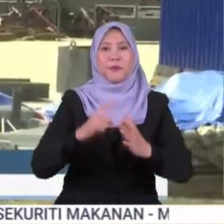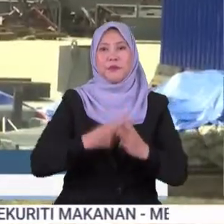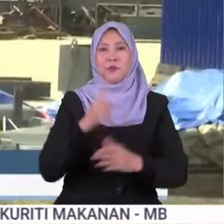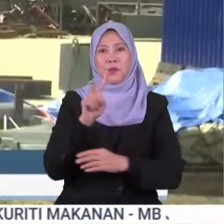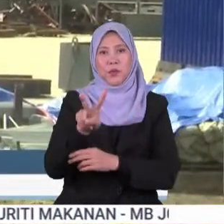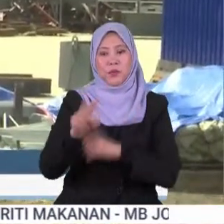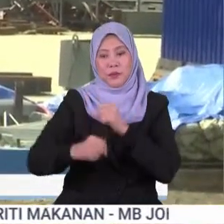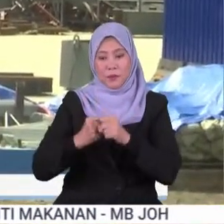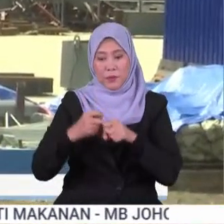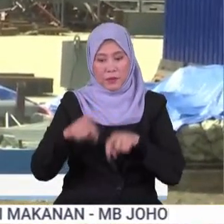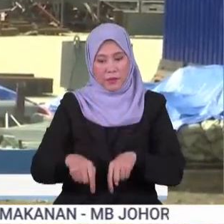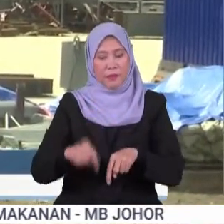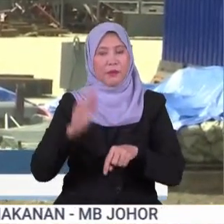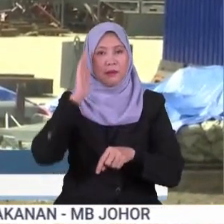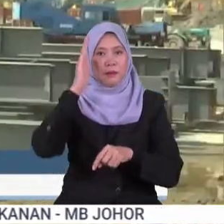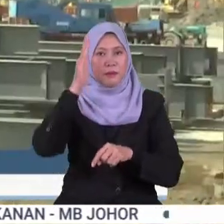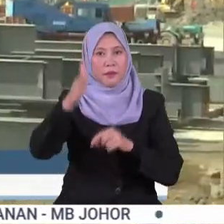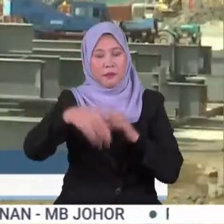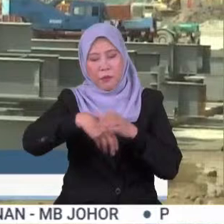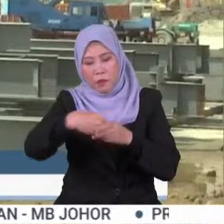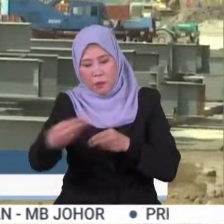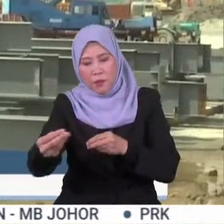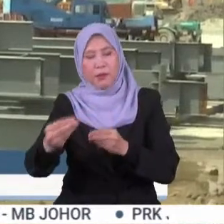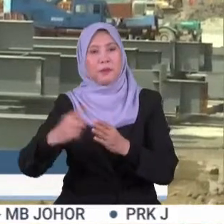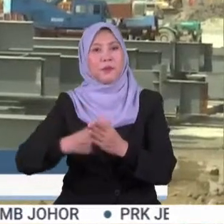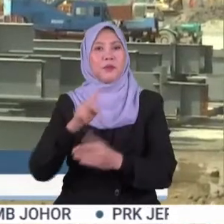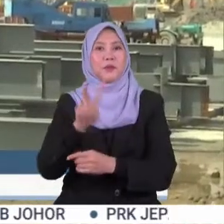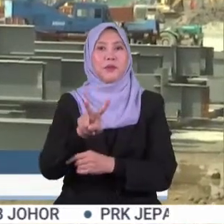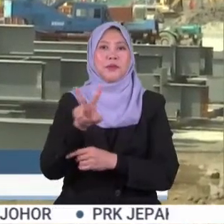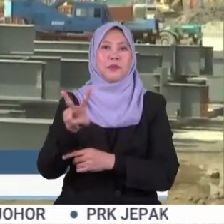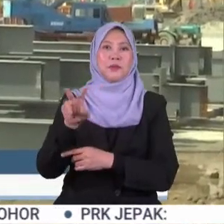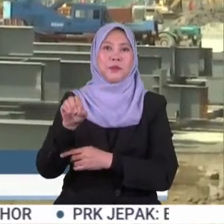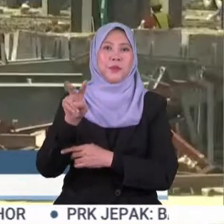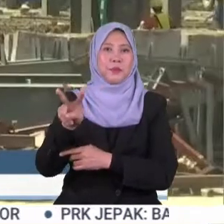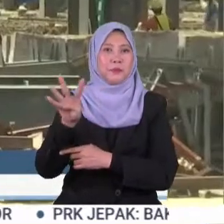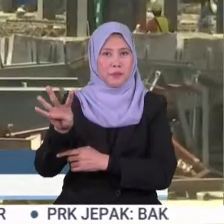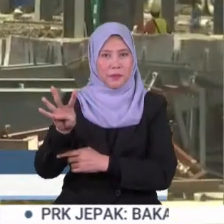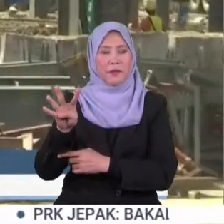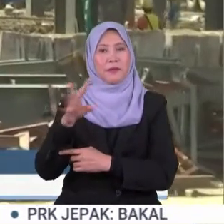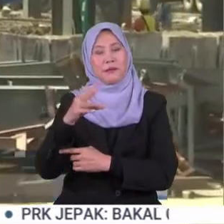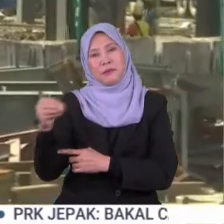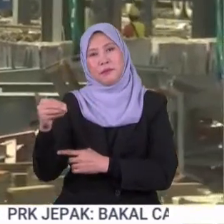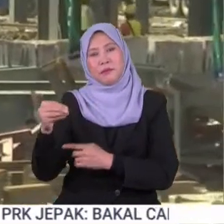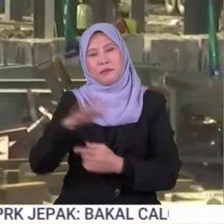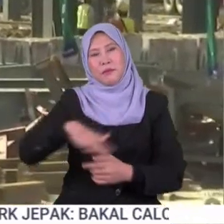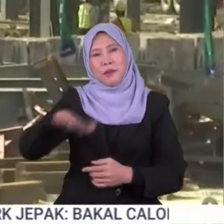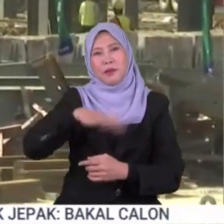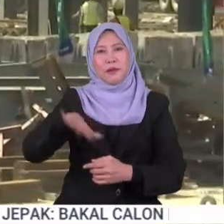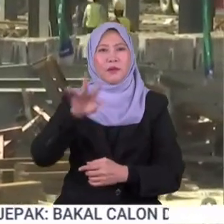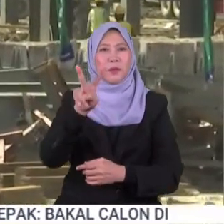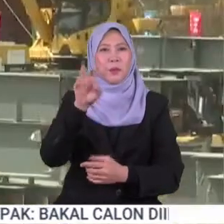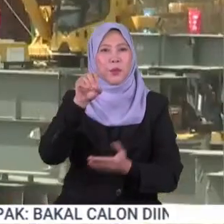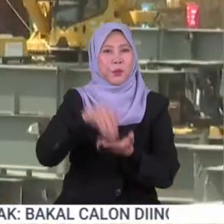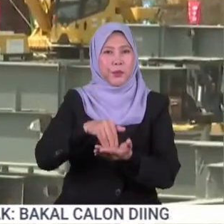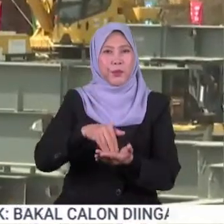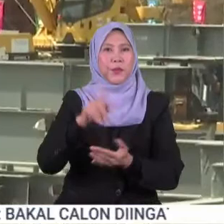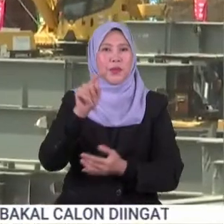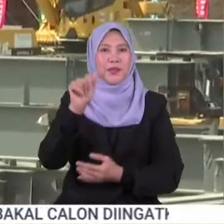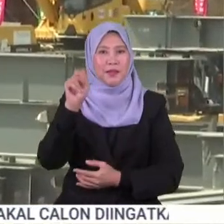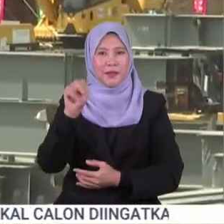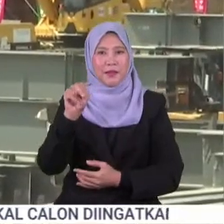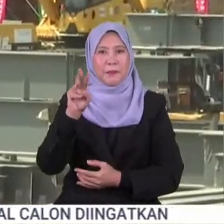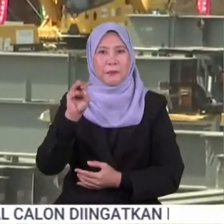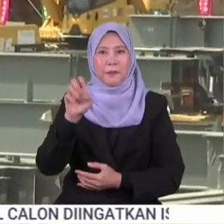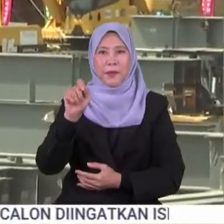ini dan dijangka menghasilkan pengeluaran pada Februari 2024 dengan anggaran kapasiti 20,000 tan metrik